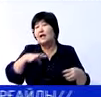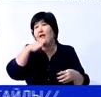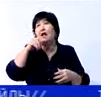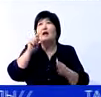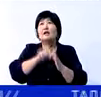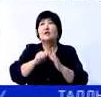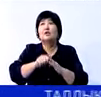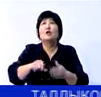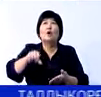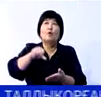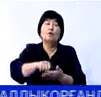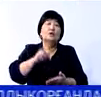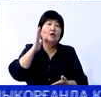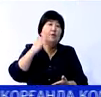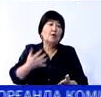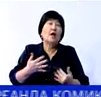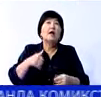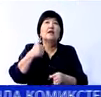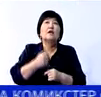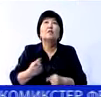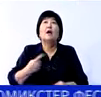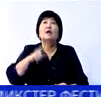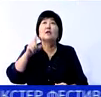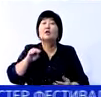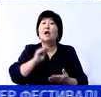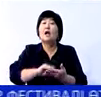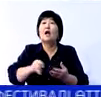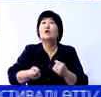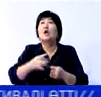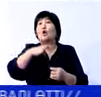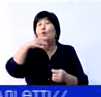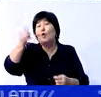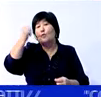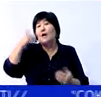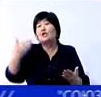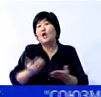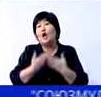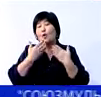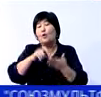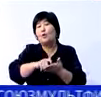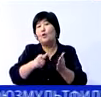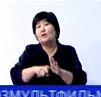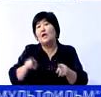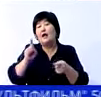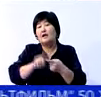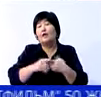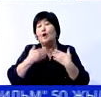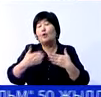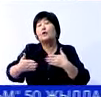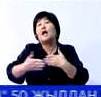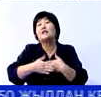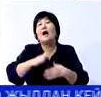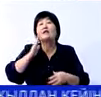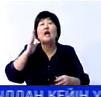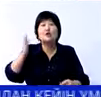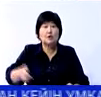зерттеуге өзек болары хақ. Ең бастысы дара тұлғаның қаламынан туған мол мұрасы жаңа оқу залы арқылы оқырманға жақындай түсті.